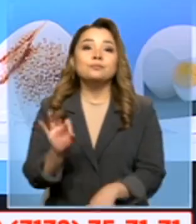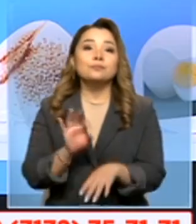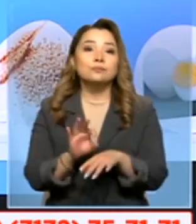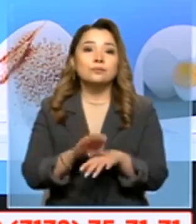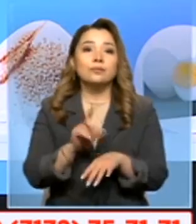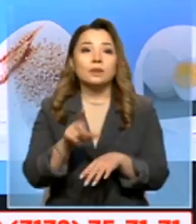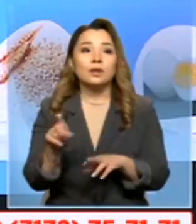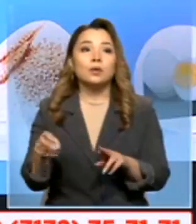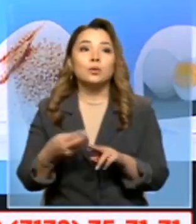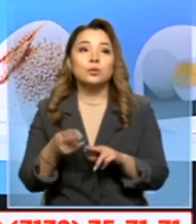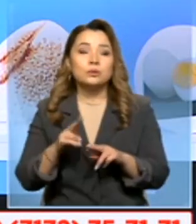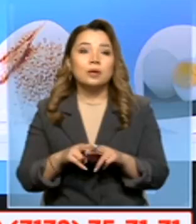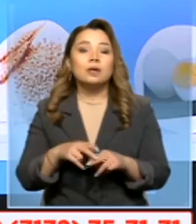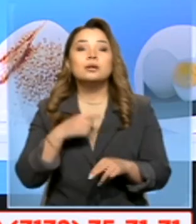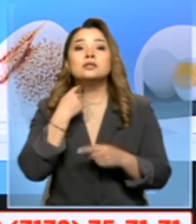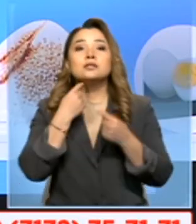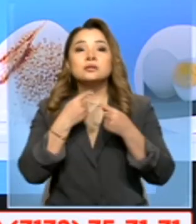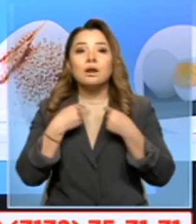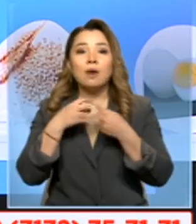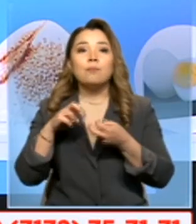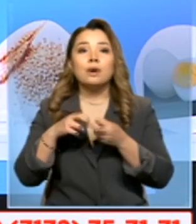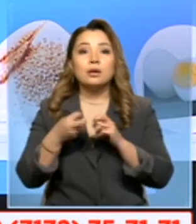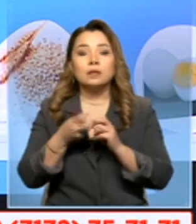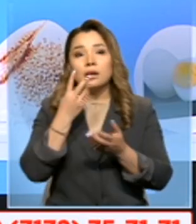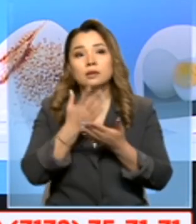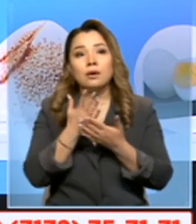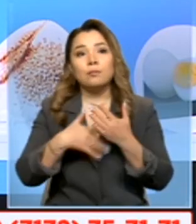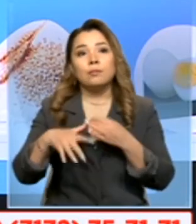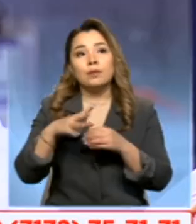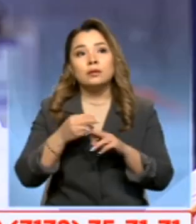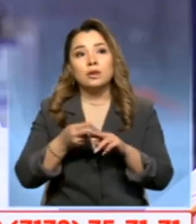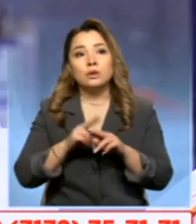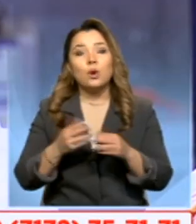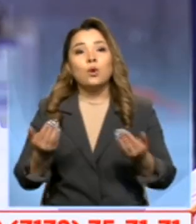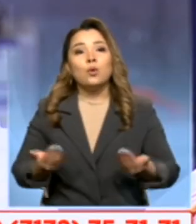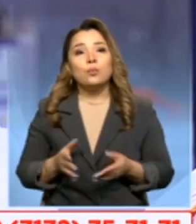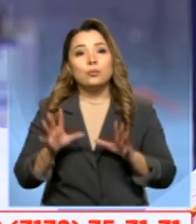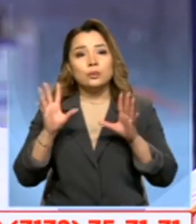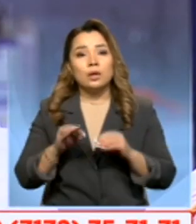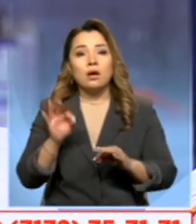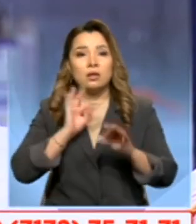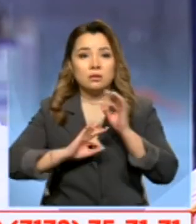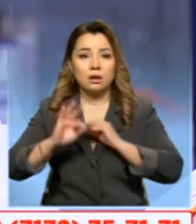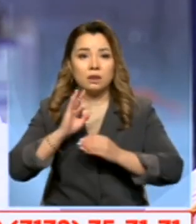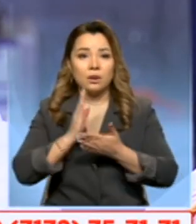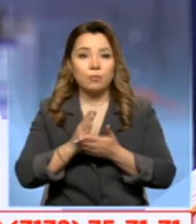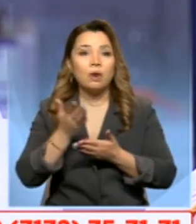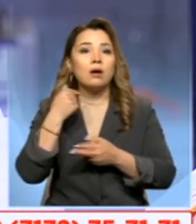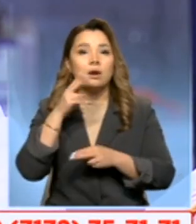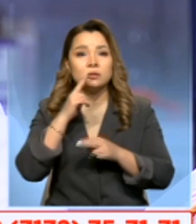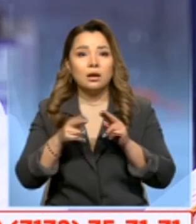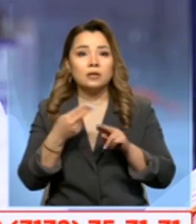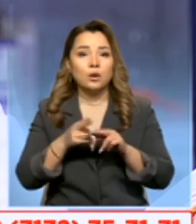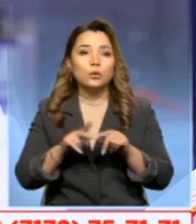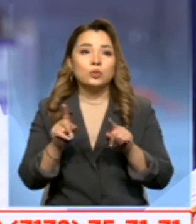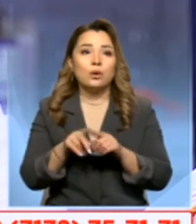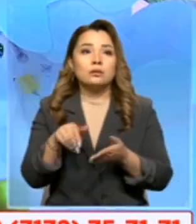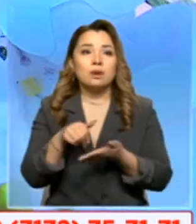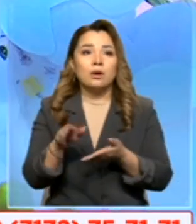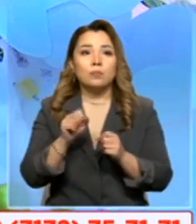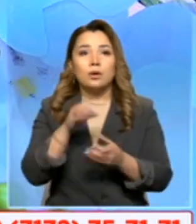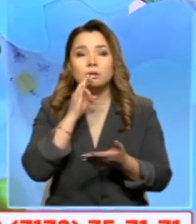Науқастардың осы қалқанша безінде проблемасы бар көрермендердің барлығы өмір бойы дәрі іше береміз бе, құтыла аламыз ба бұл аурудан деп